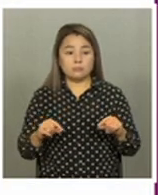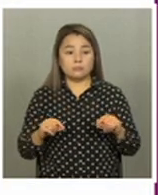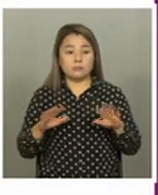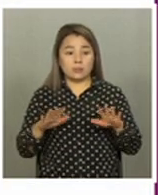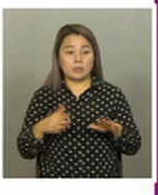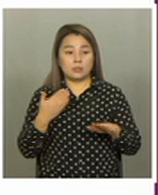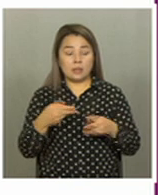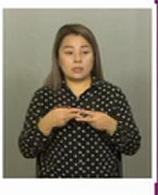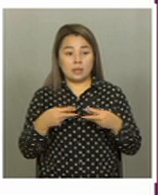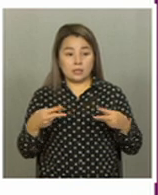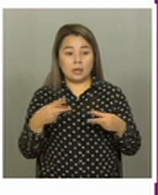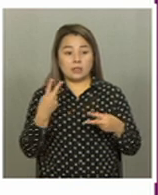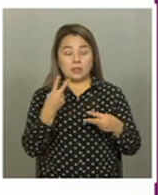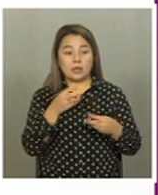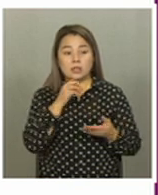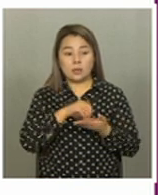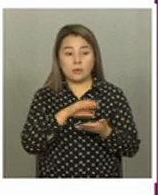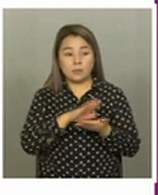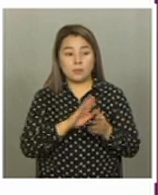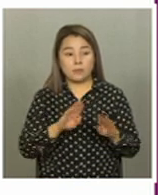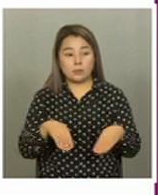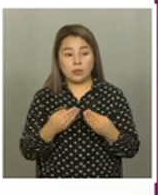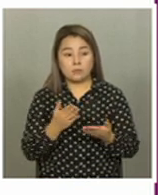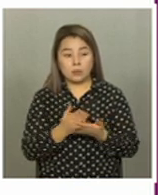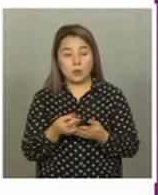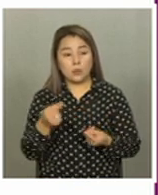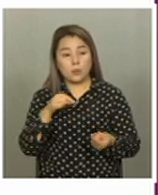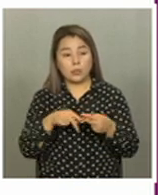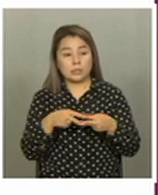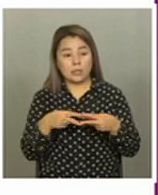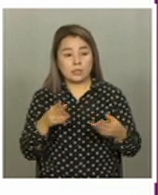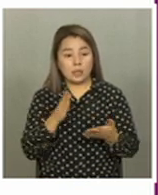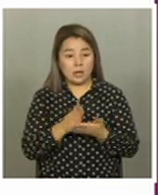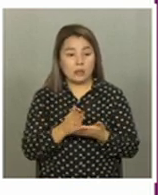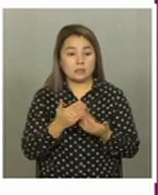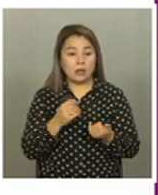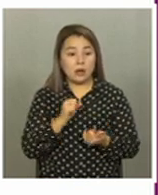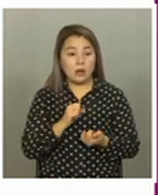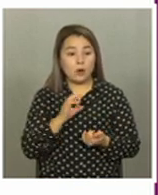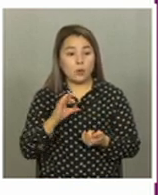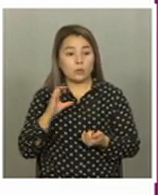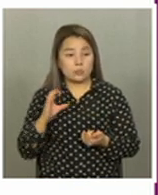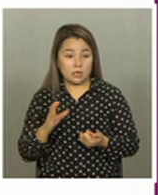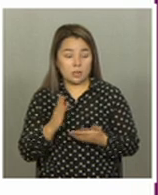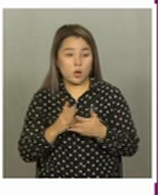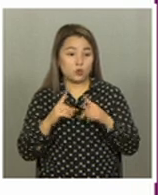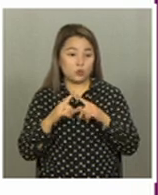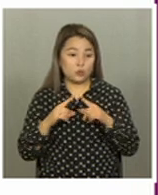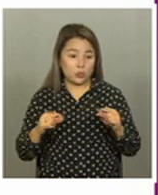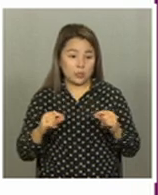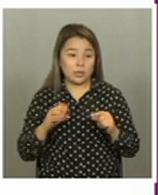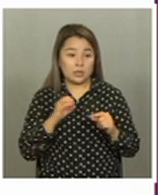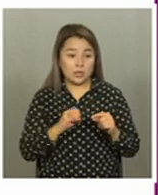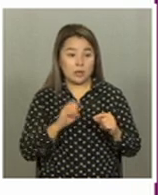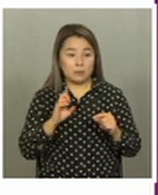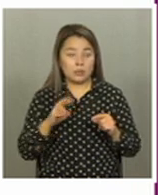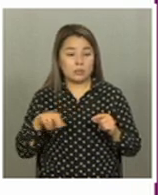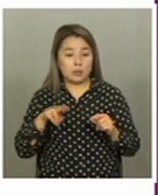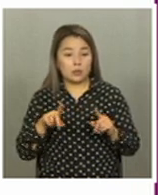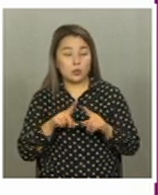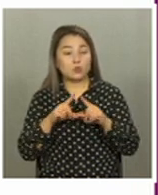теңдігінің екінші белгісі бойынша өзара тең. Яғни АОЦ үш бұрышы мен ЕБД үш